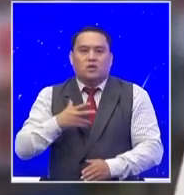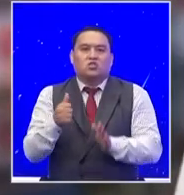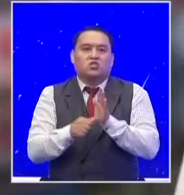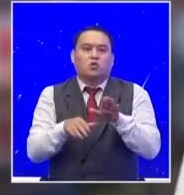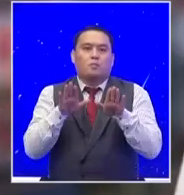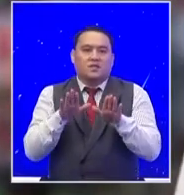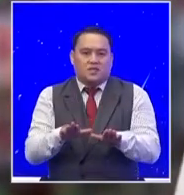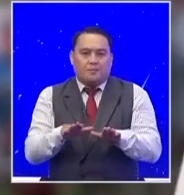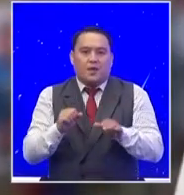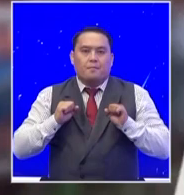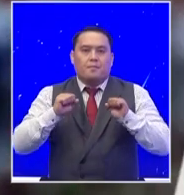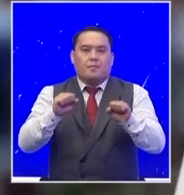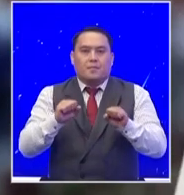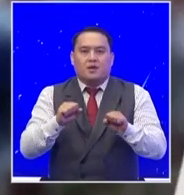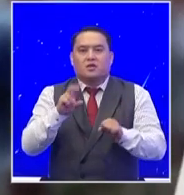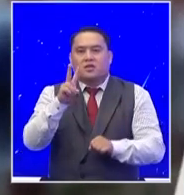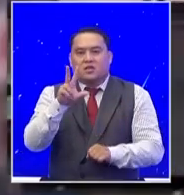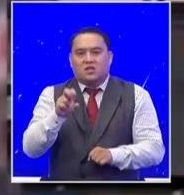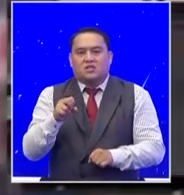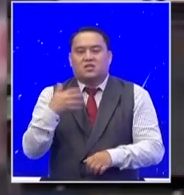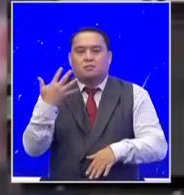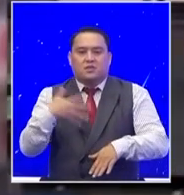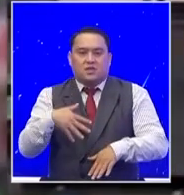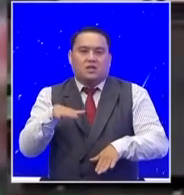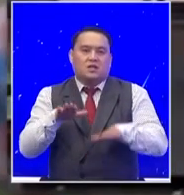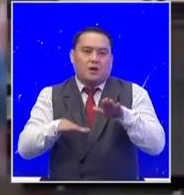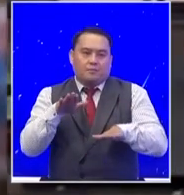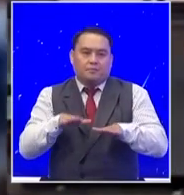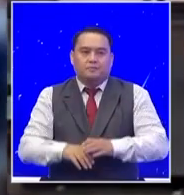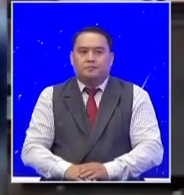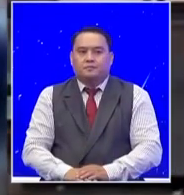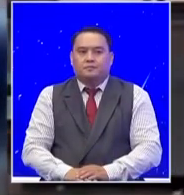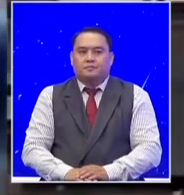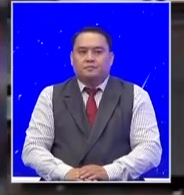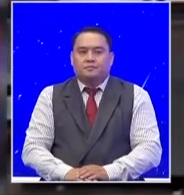расположился на 6-м месте, подняв при этом в сумме двоеборья 350 килограммов.